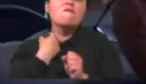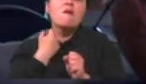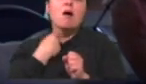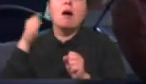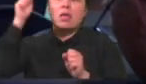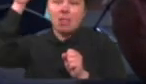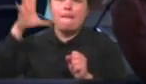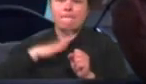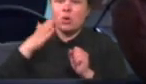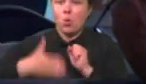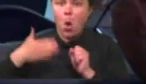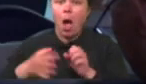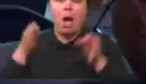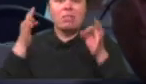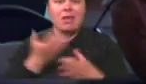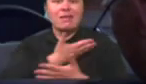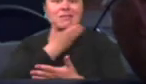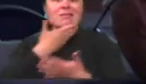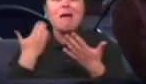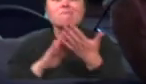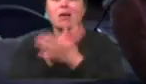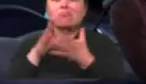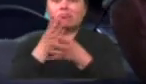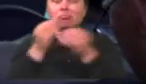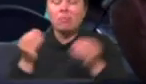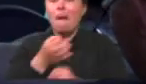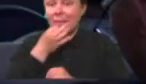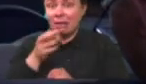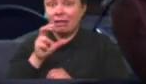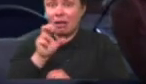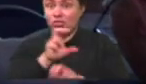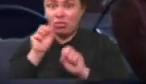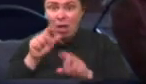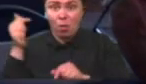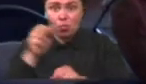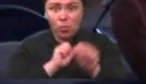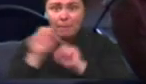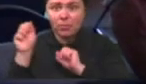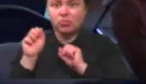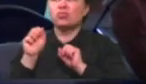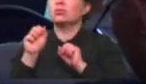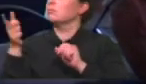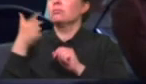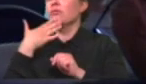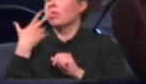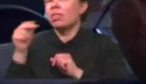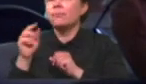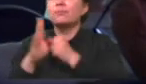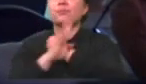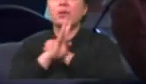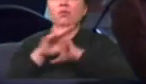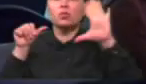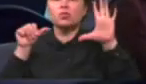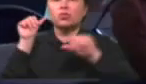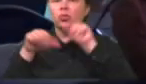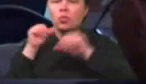nie ma. Była kolej i jej nie ma. Pytanie, czy tak musi być? Proszę Państwa, w 96